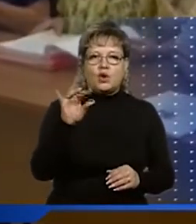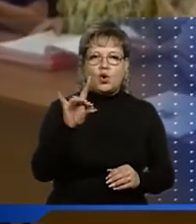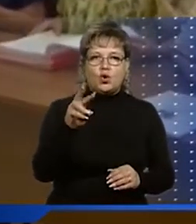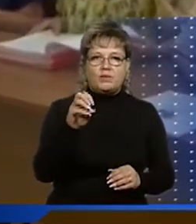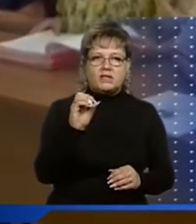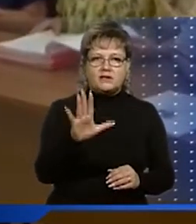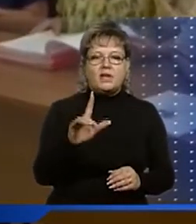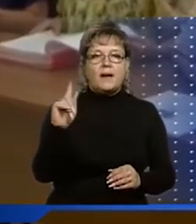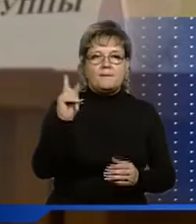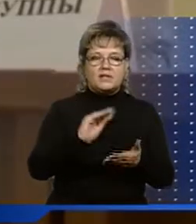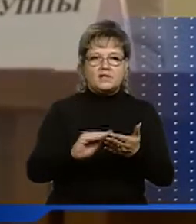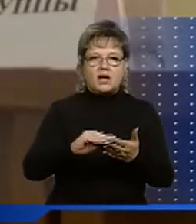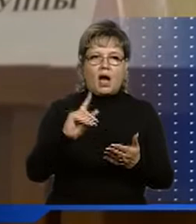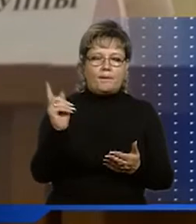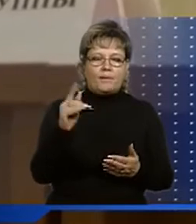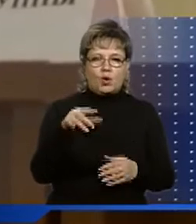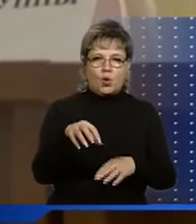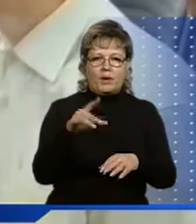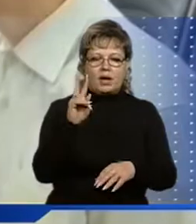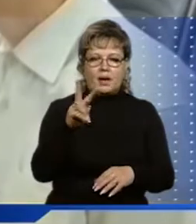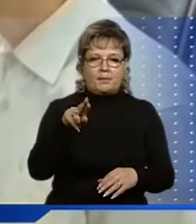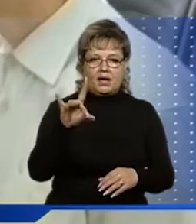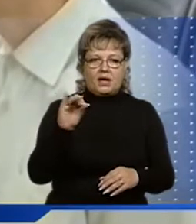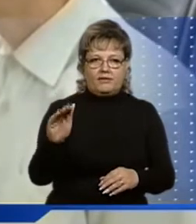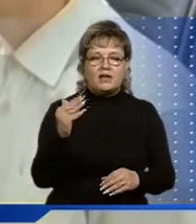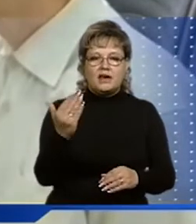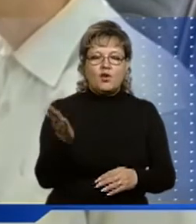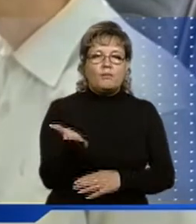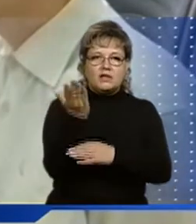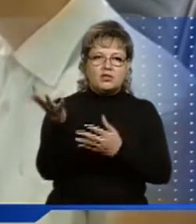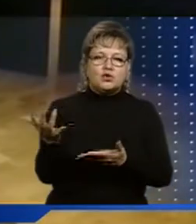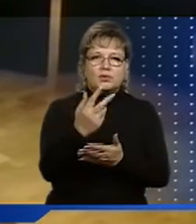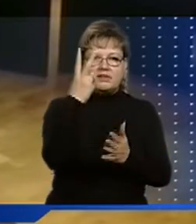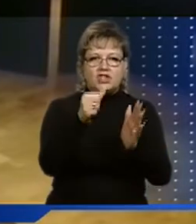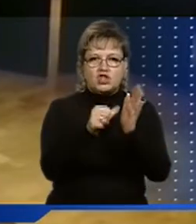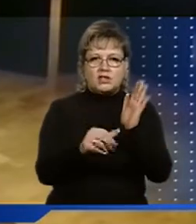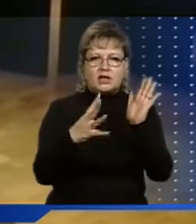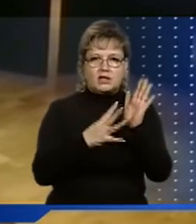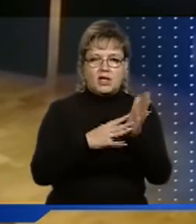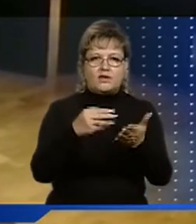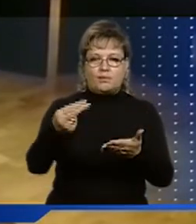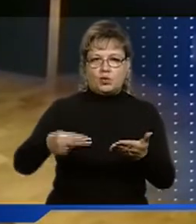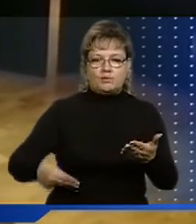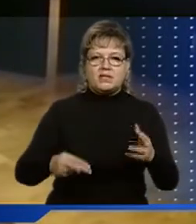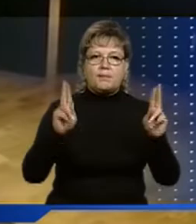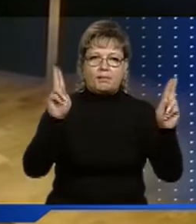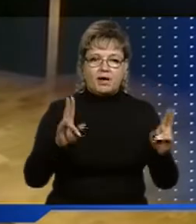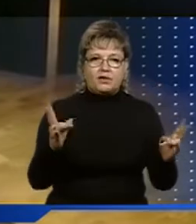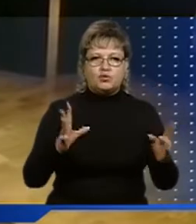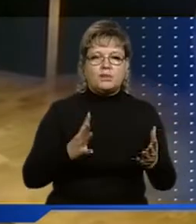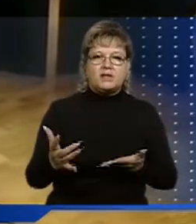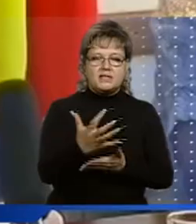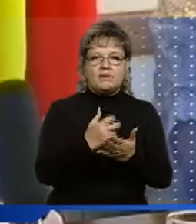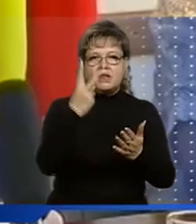Коломейцев, первый секретарь ростовского обкома КПРФ. В его поддержку собрали 269 подписей. По правилам нужно было